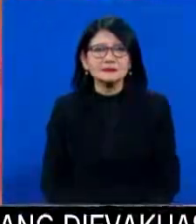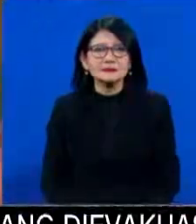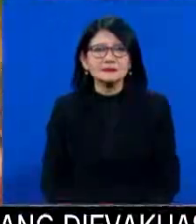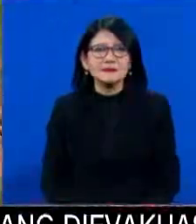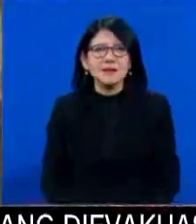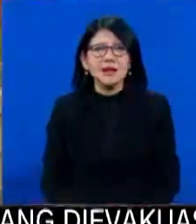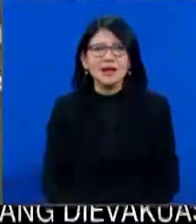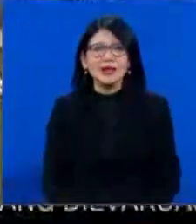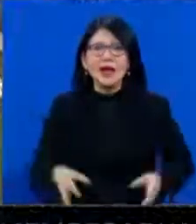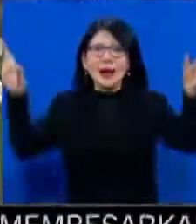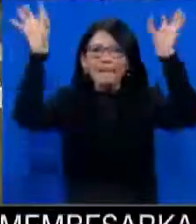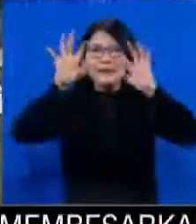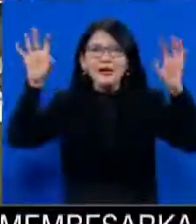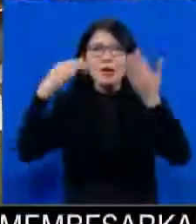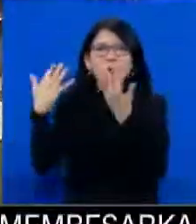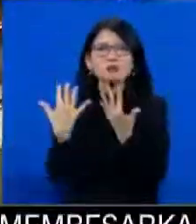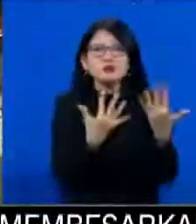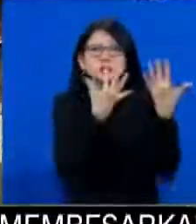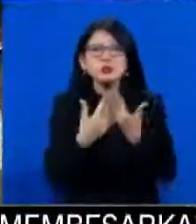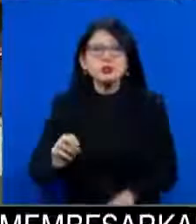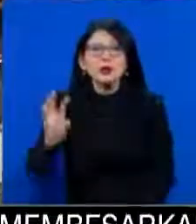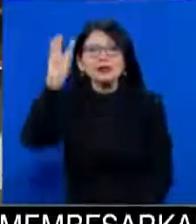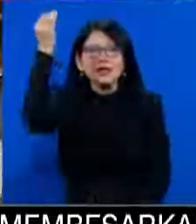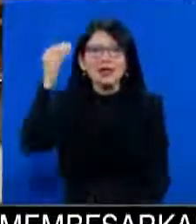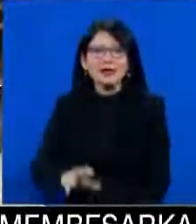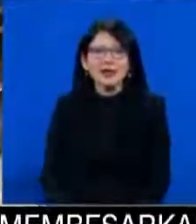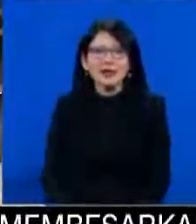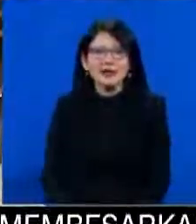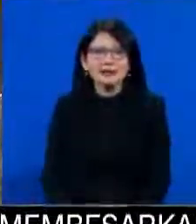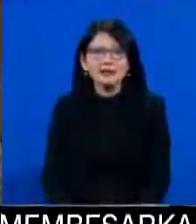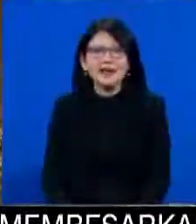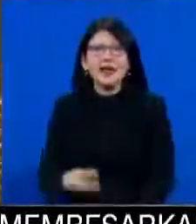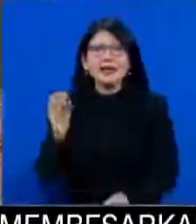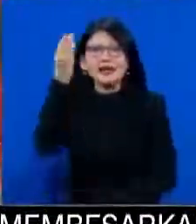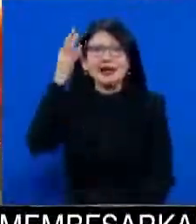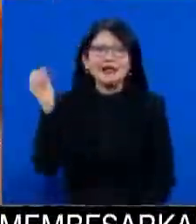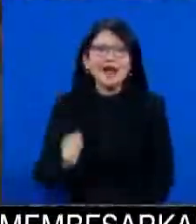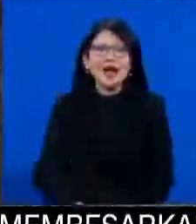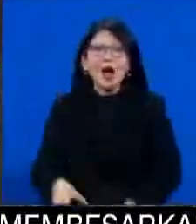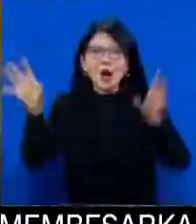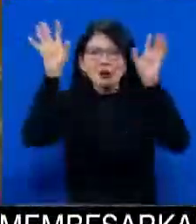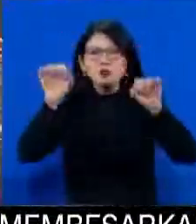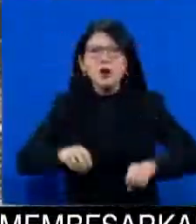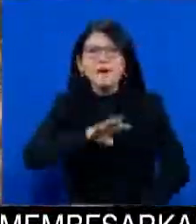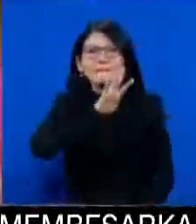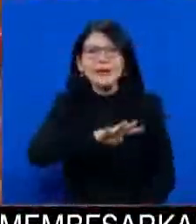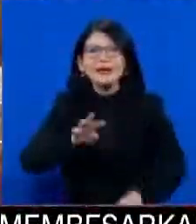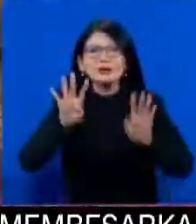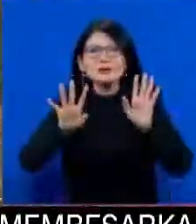Puncak perayaan Hari Ulang Tahun Jakarta yang bertajuk Malam Puncak Jakarta Hajatan ke-495 Jakarta Global